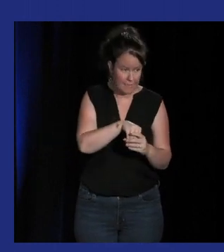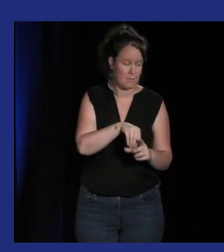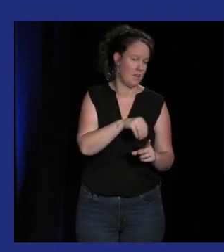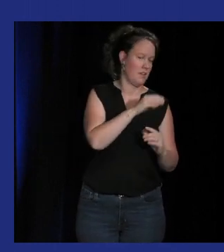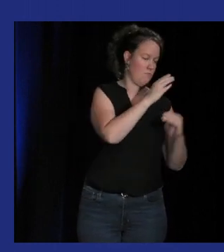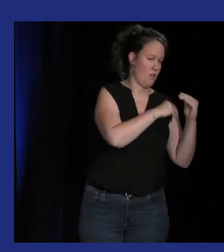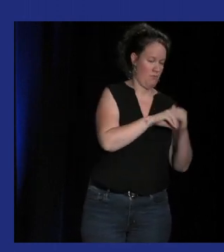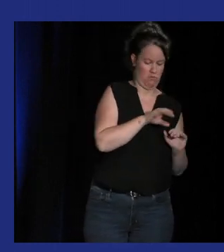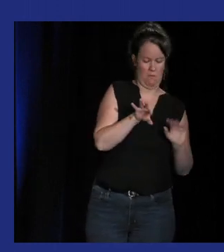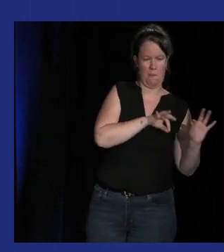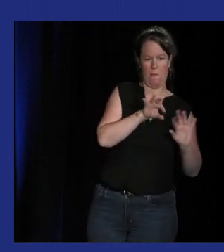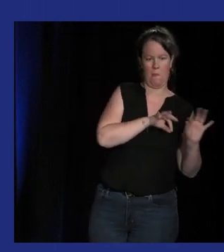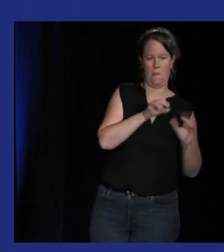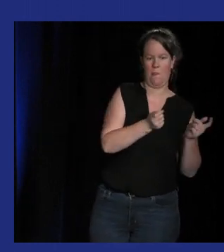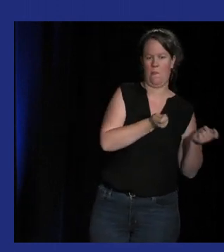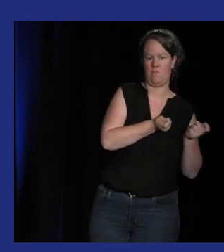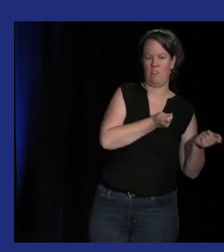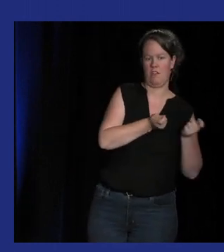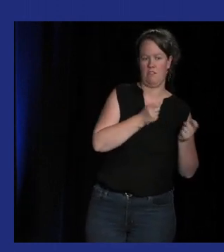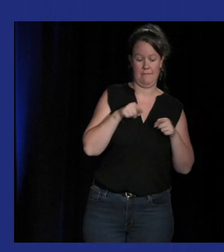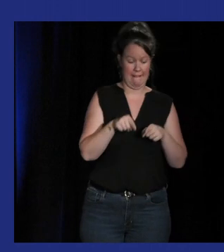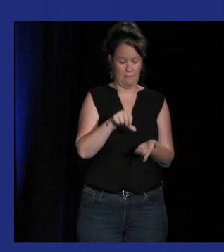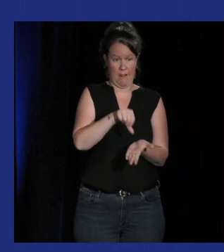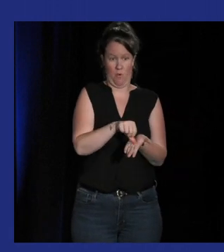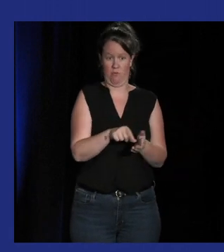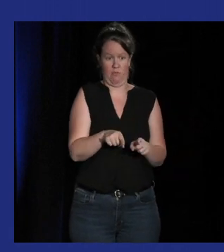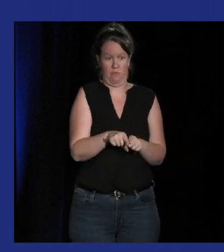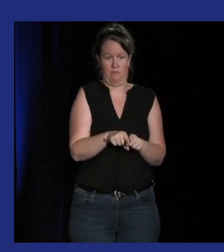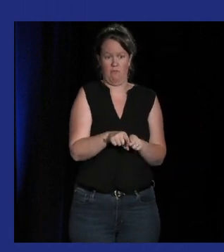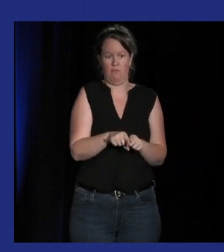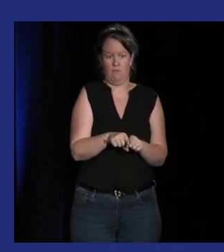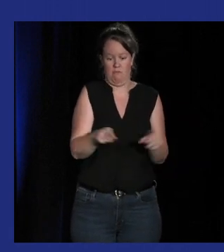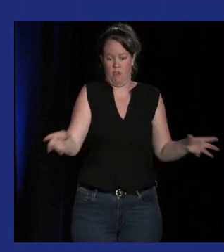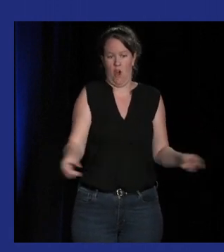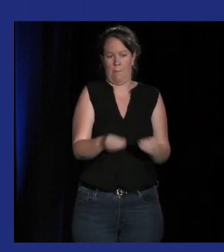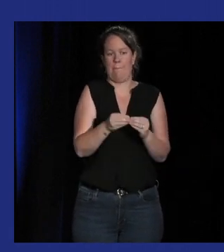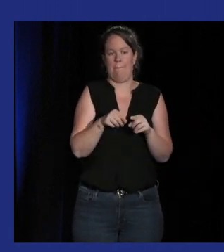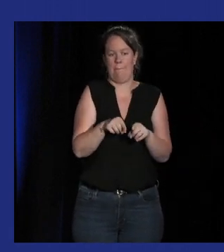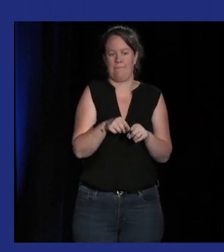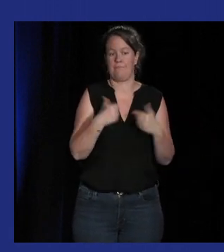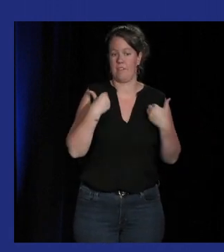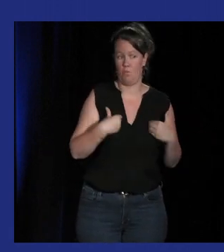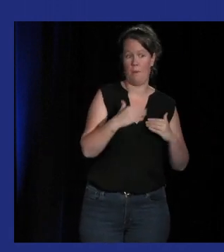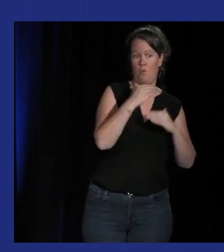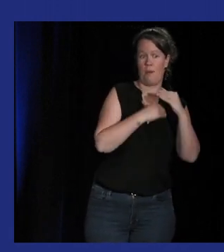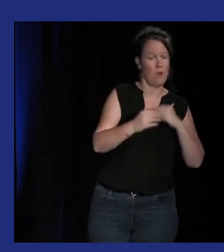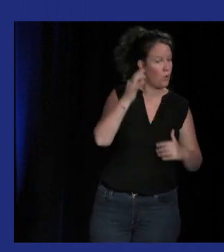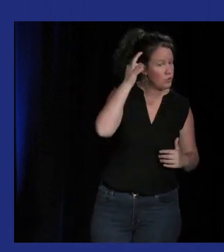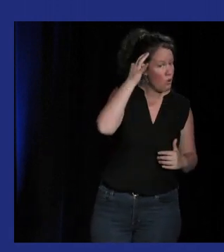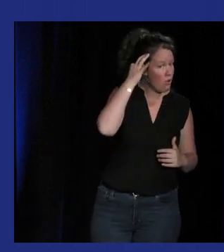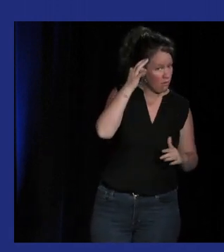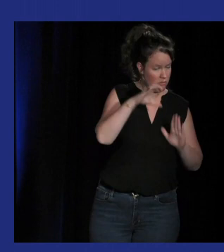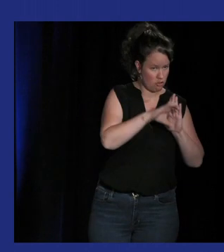a ce terrain commun entre programmer audio et son designer les deux touchent en tant que programme audio il y avait enfin ça fait 10 ans que je fais ça donc j'ai